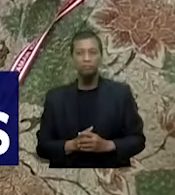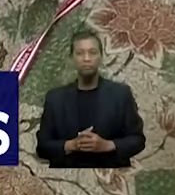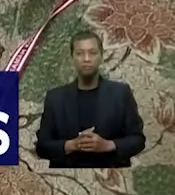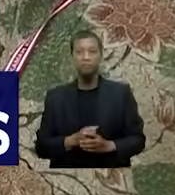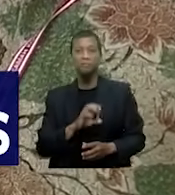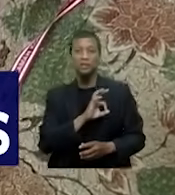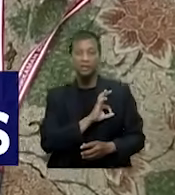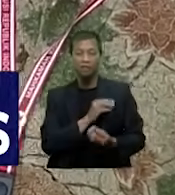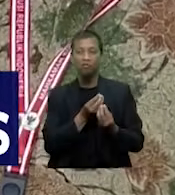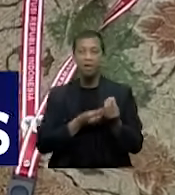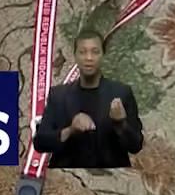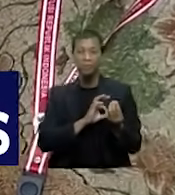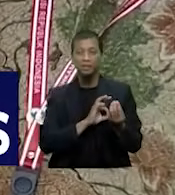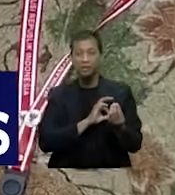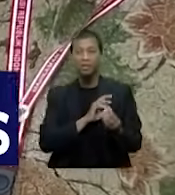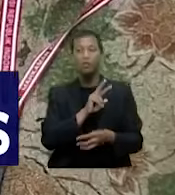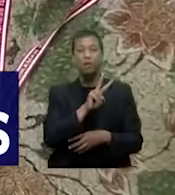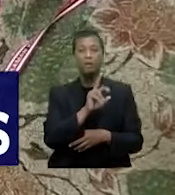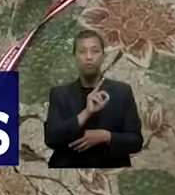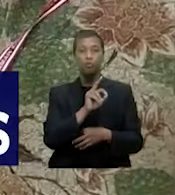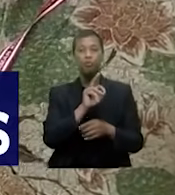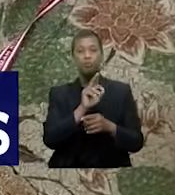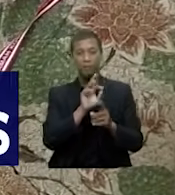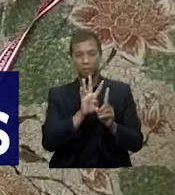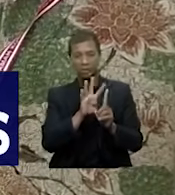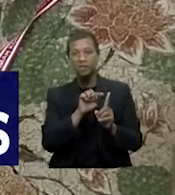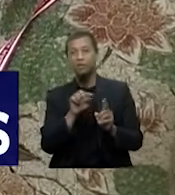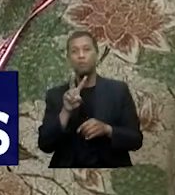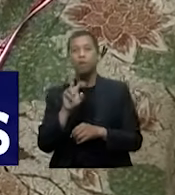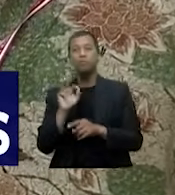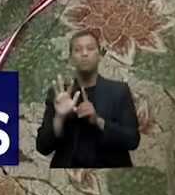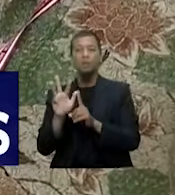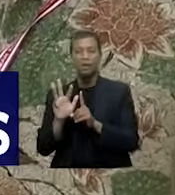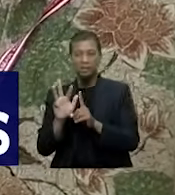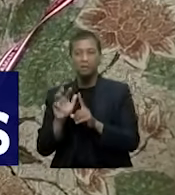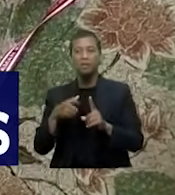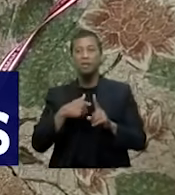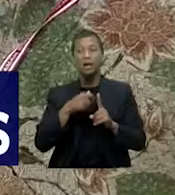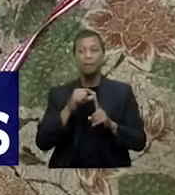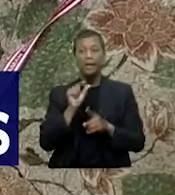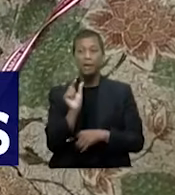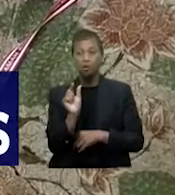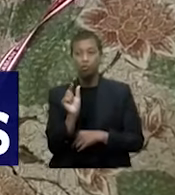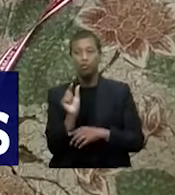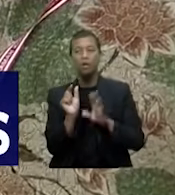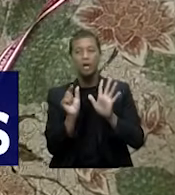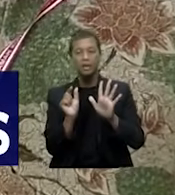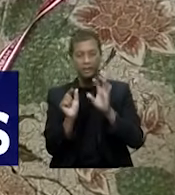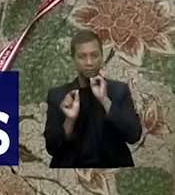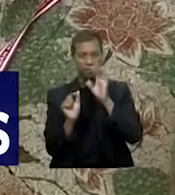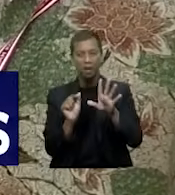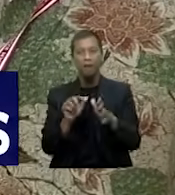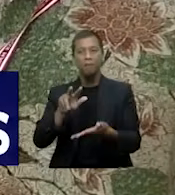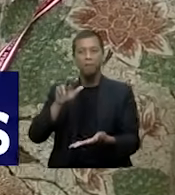terpilih pemilu 2024 yang diagendakan KPU akan dilaksanakan. Penetapan pasangan calon presiden wakil